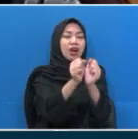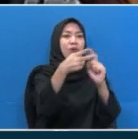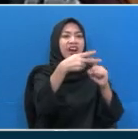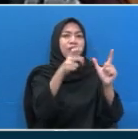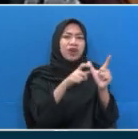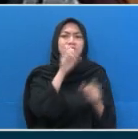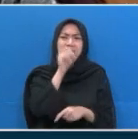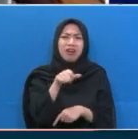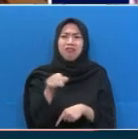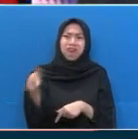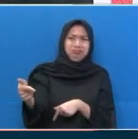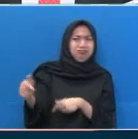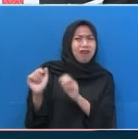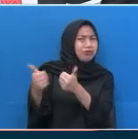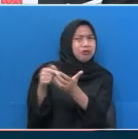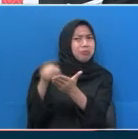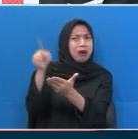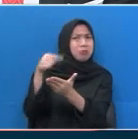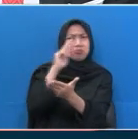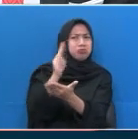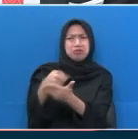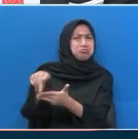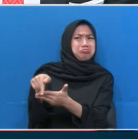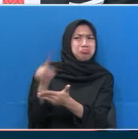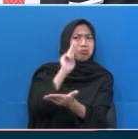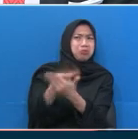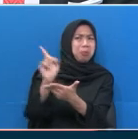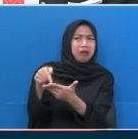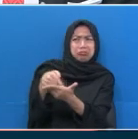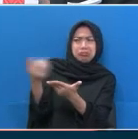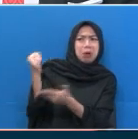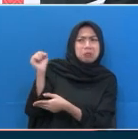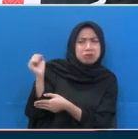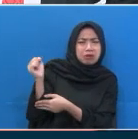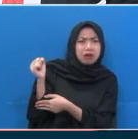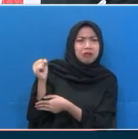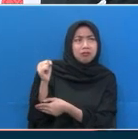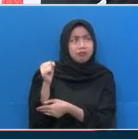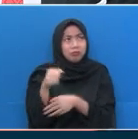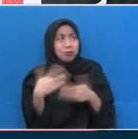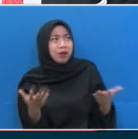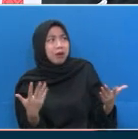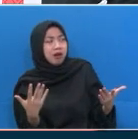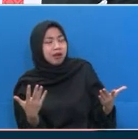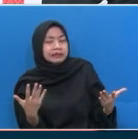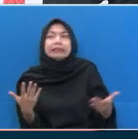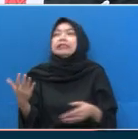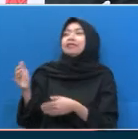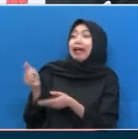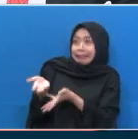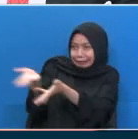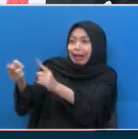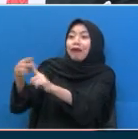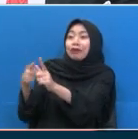menyatakan bahwa tidak bisa itu dijadikan sebagai alat bukti Ya silahkan saja